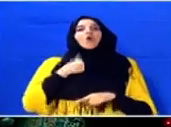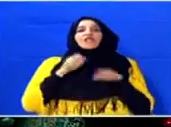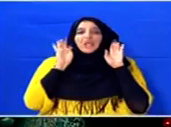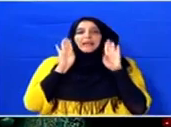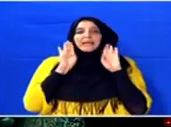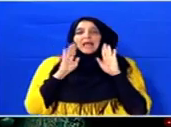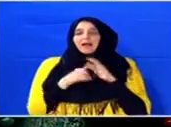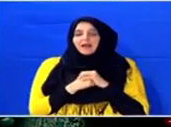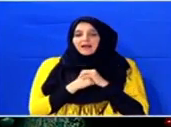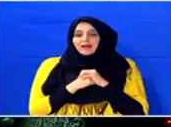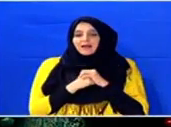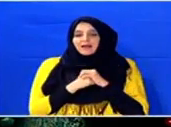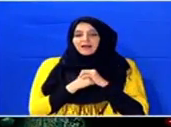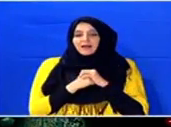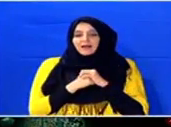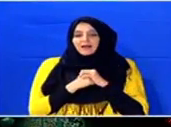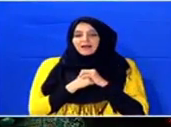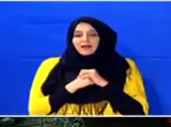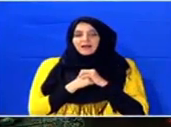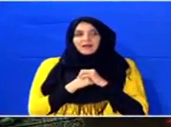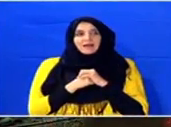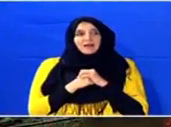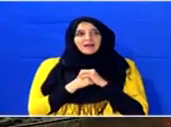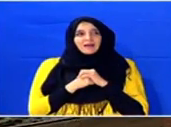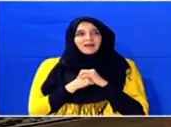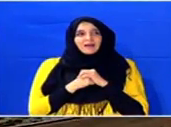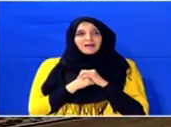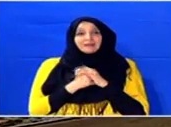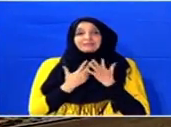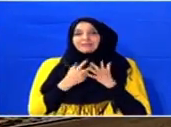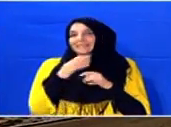لماذا الحياه الزوجيه